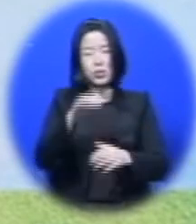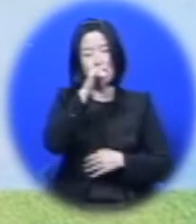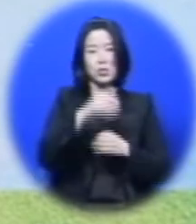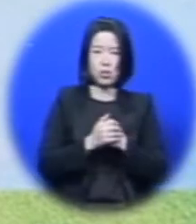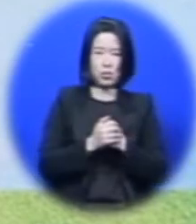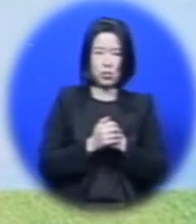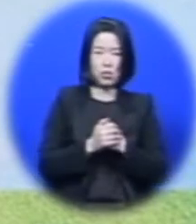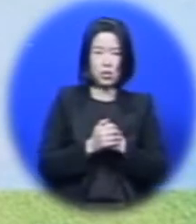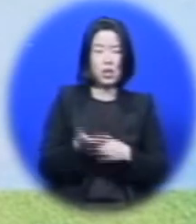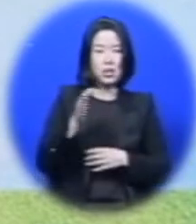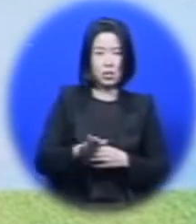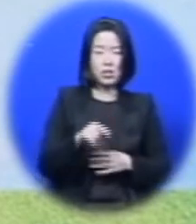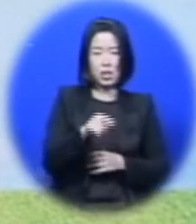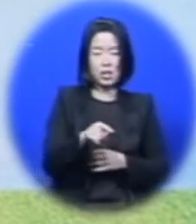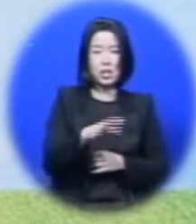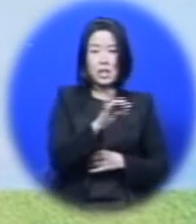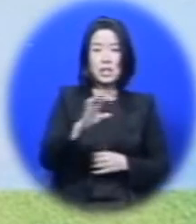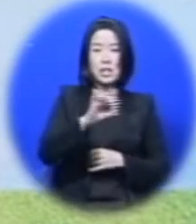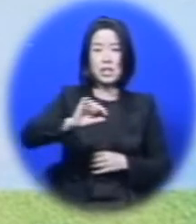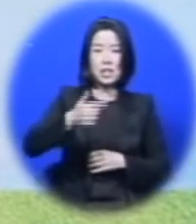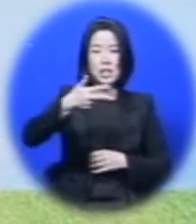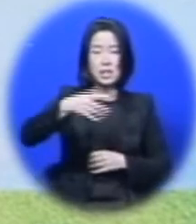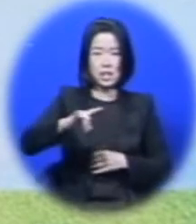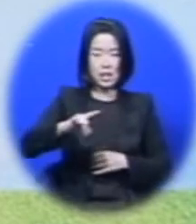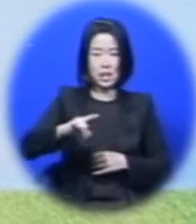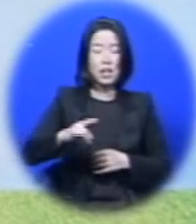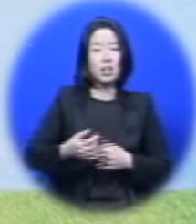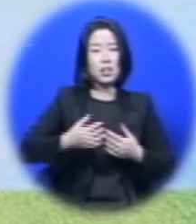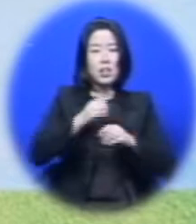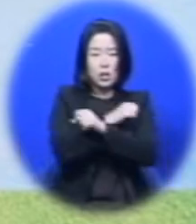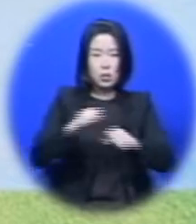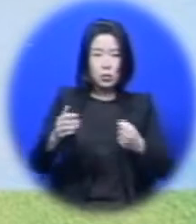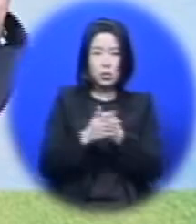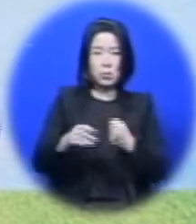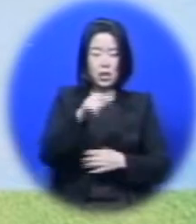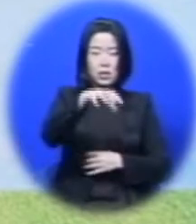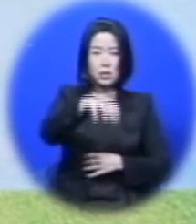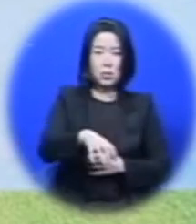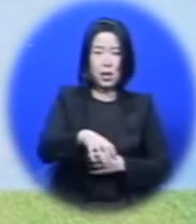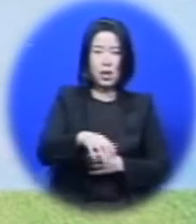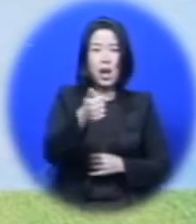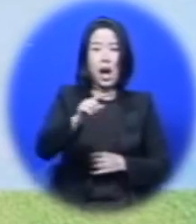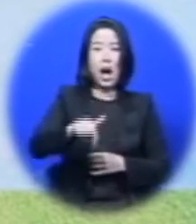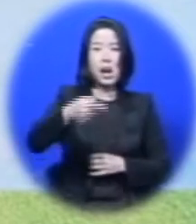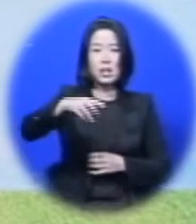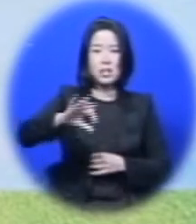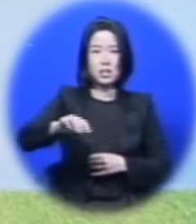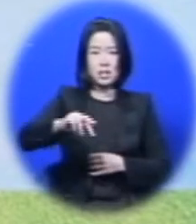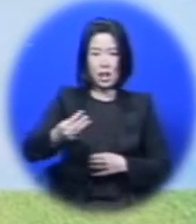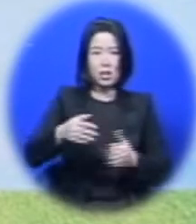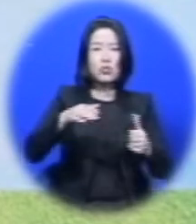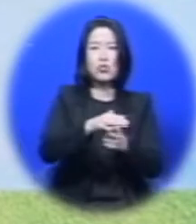그런데 이 인재라고 하는 사람의 용서로 인해서 그 섬의 학살이 끝났어요. 그리고